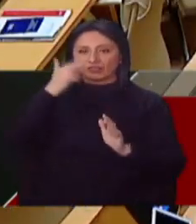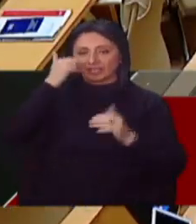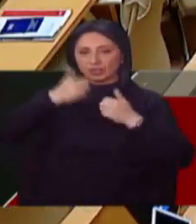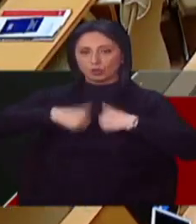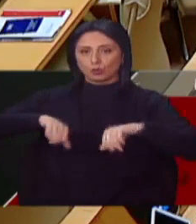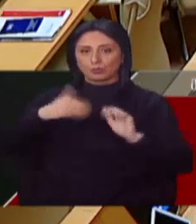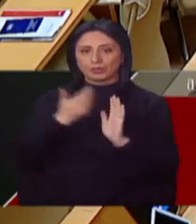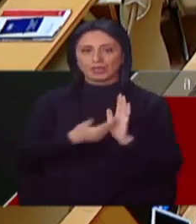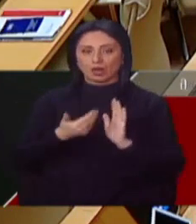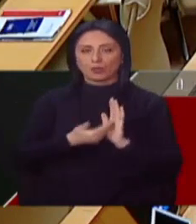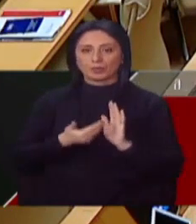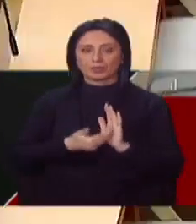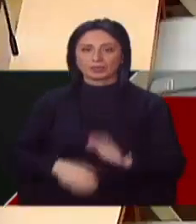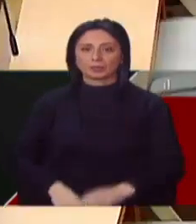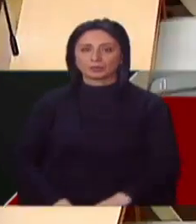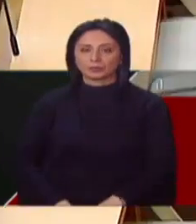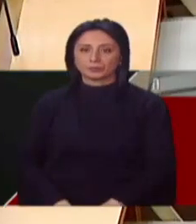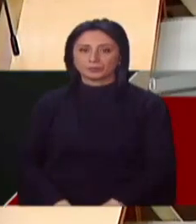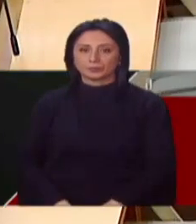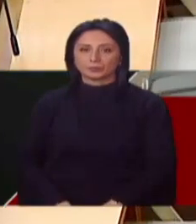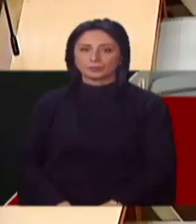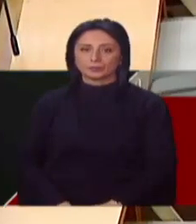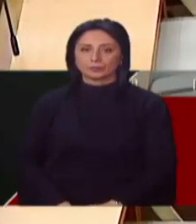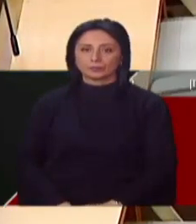ვენეციის კომისიის რეკომენდაციები.